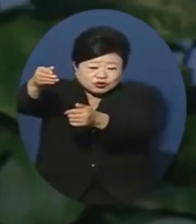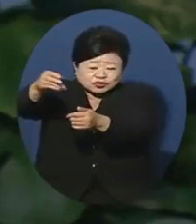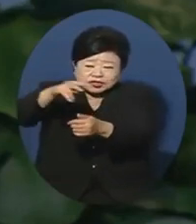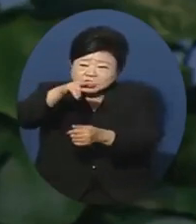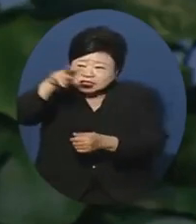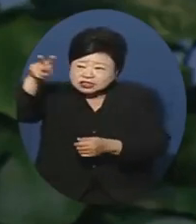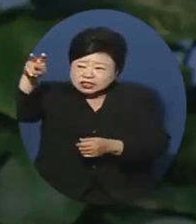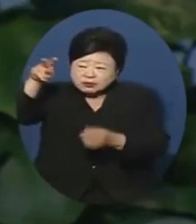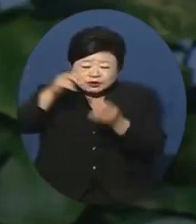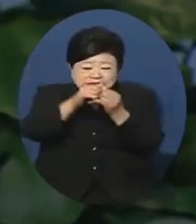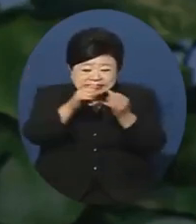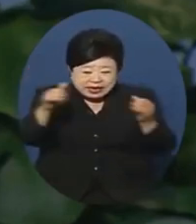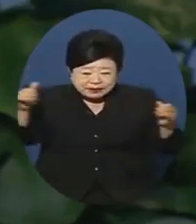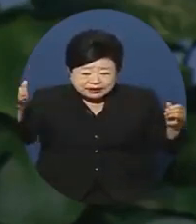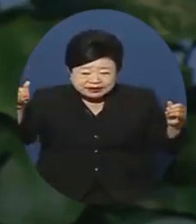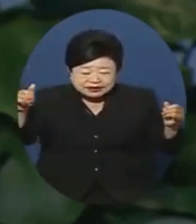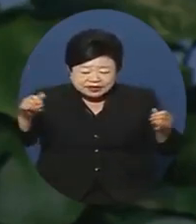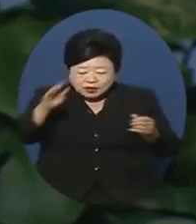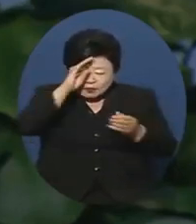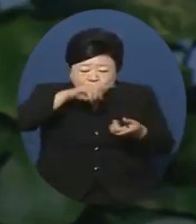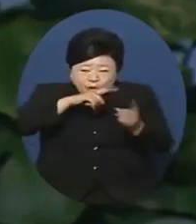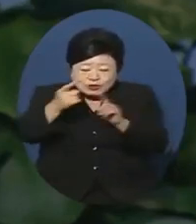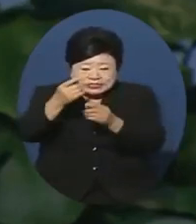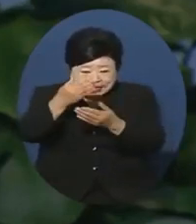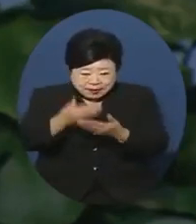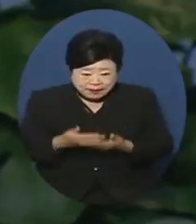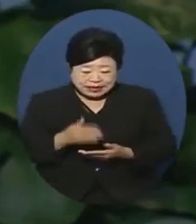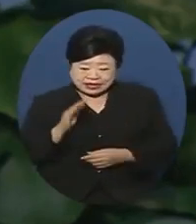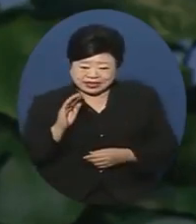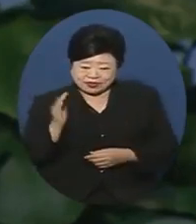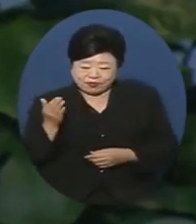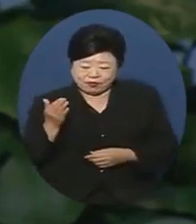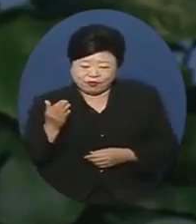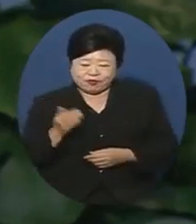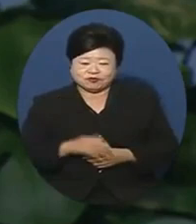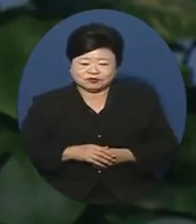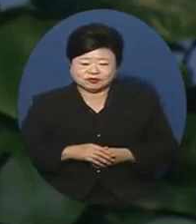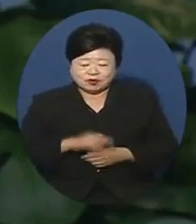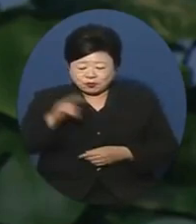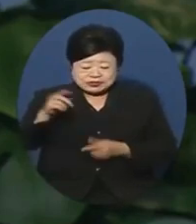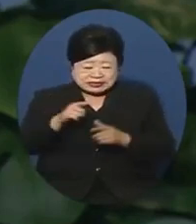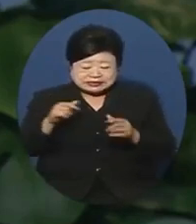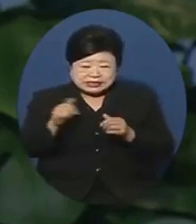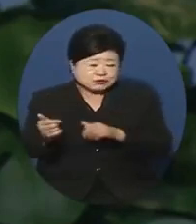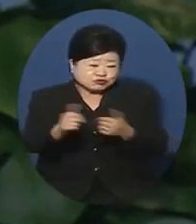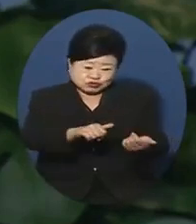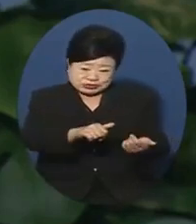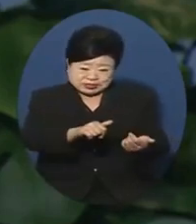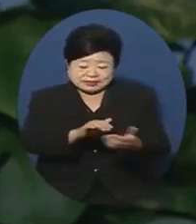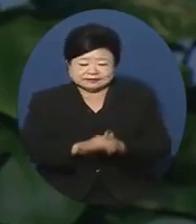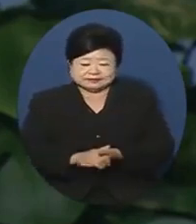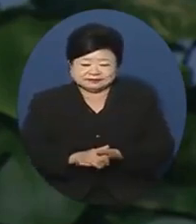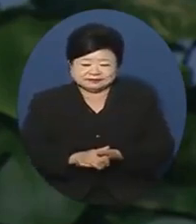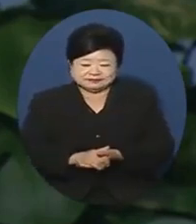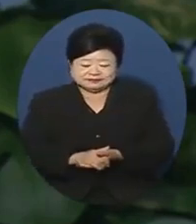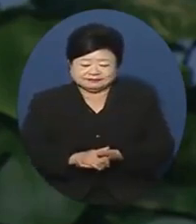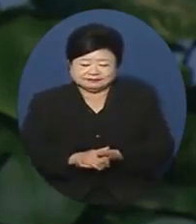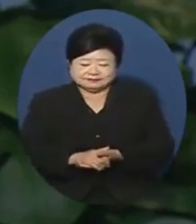쳐다보고 믿는 자는 나음을 얻을 것이요 그렇지 않은 자는 죽을 것이다. 그래